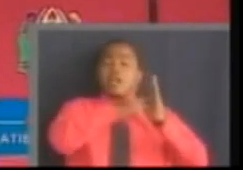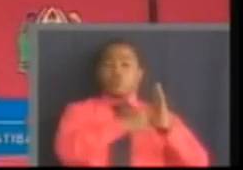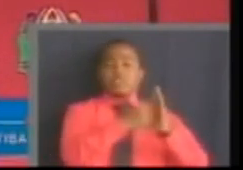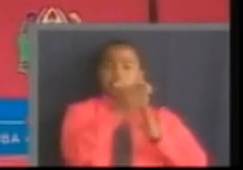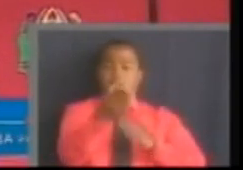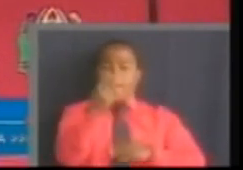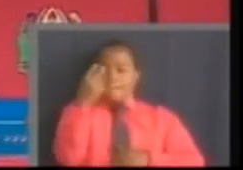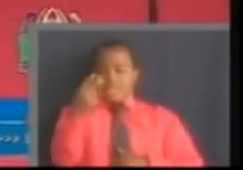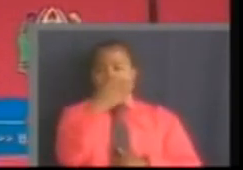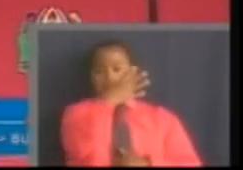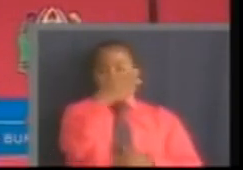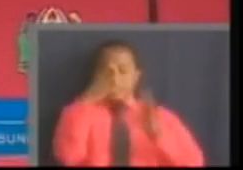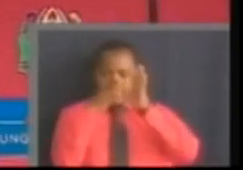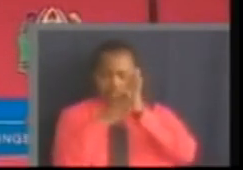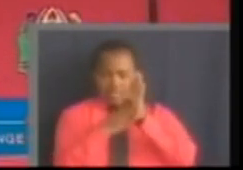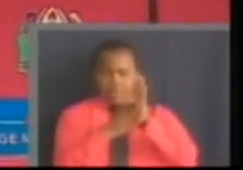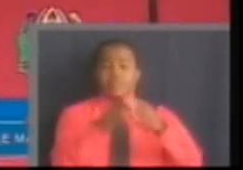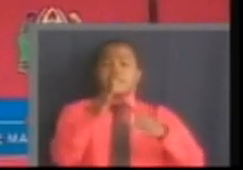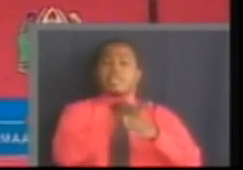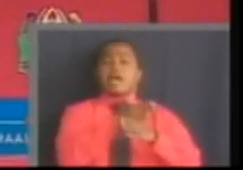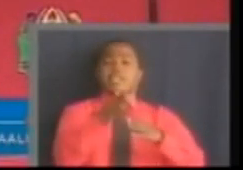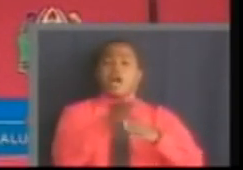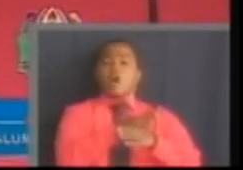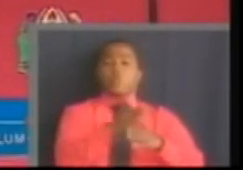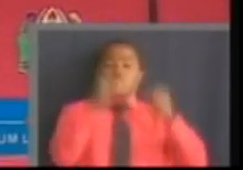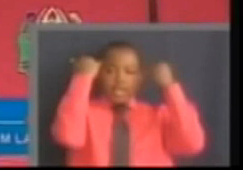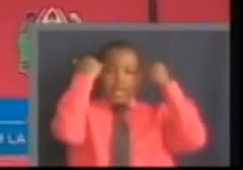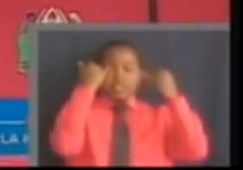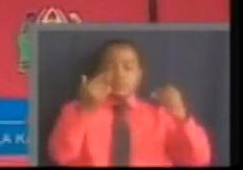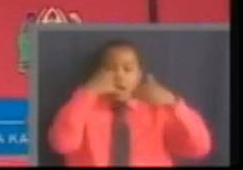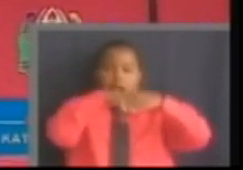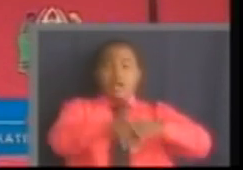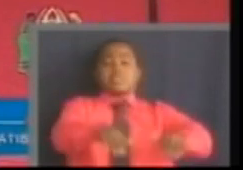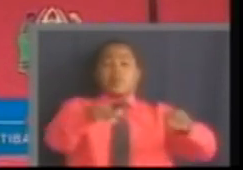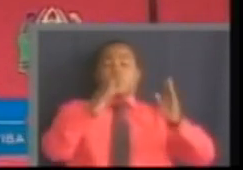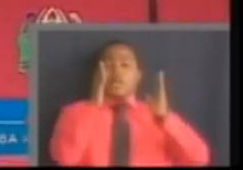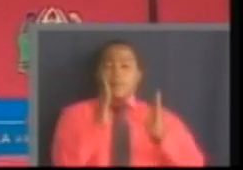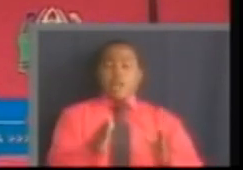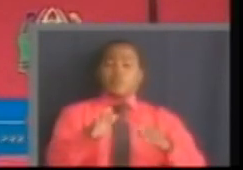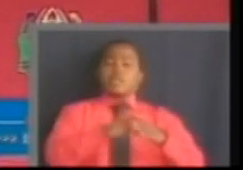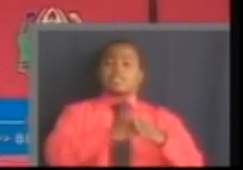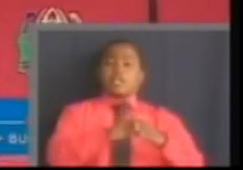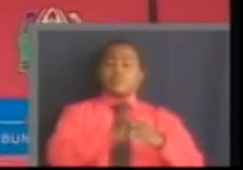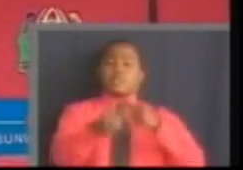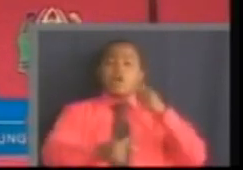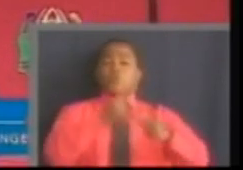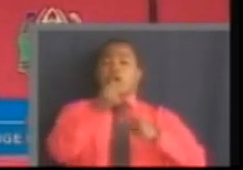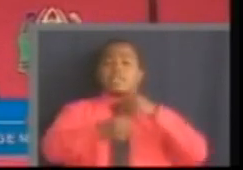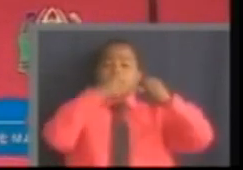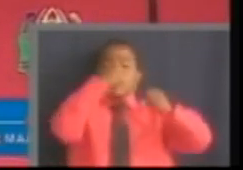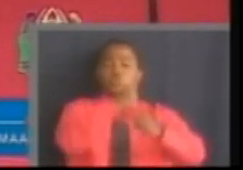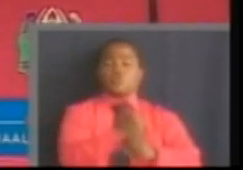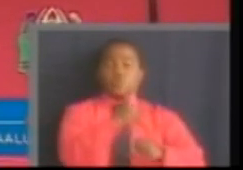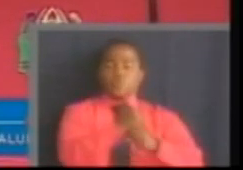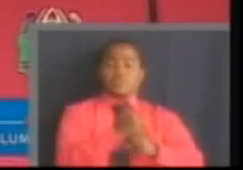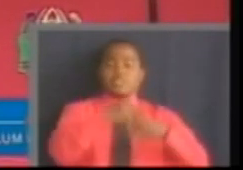na 49 3 yanahusu staha ndani ya bunge maalum yatatumika kuendesha shughuli za kamati. Mheshimiwa